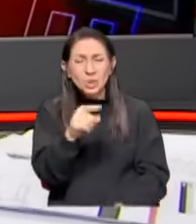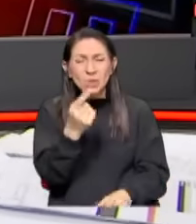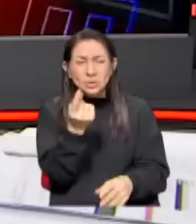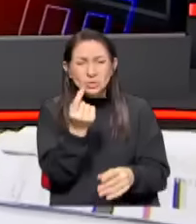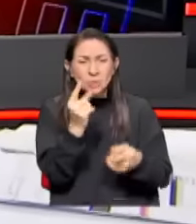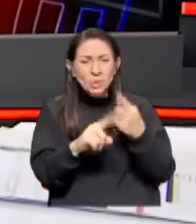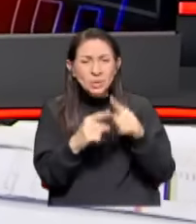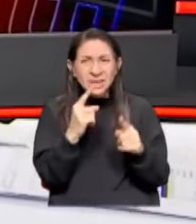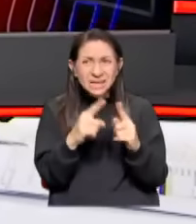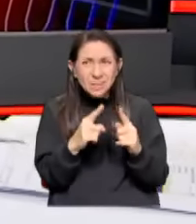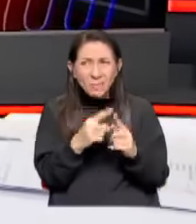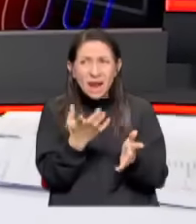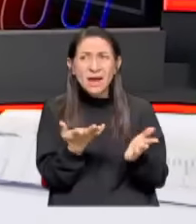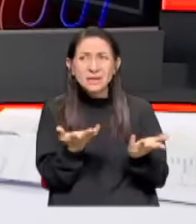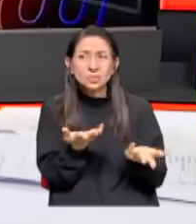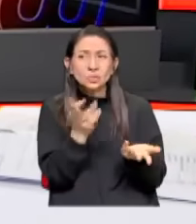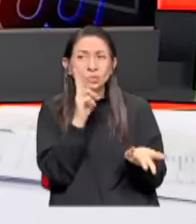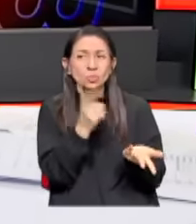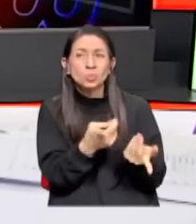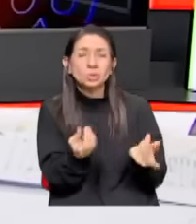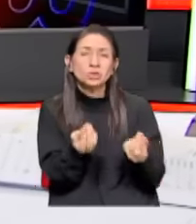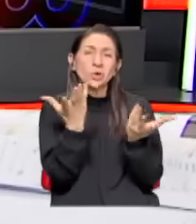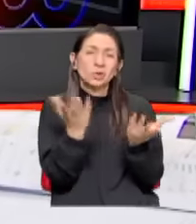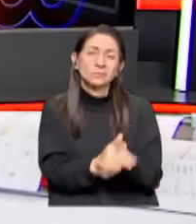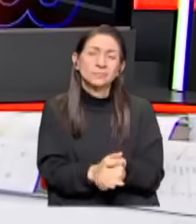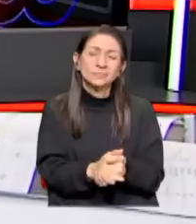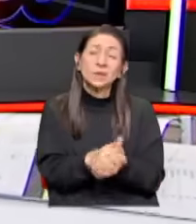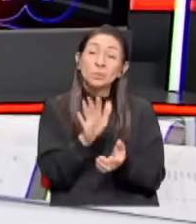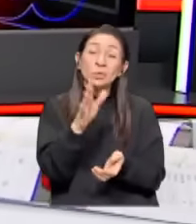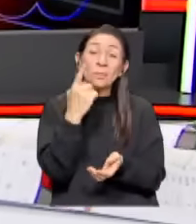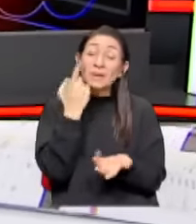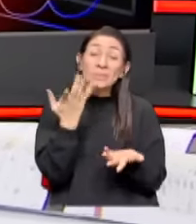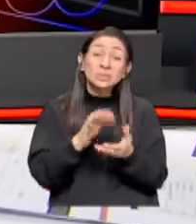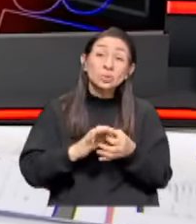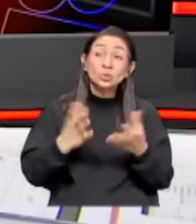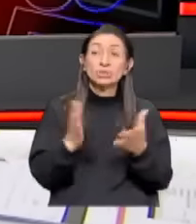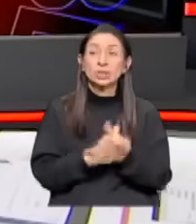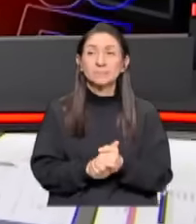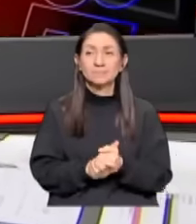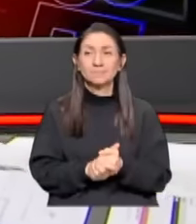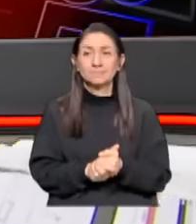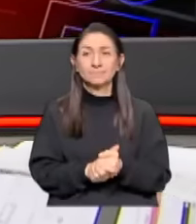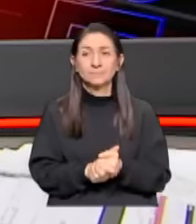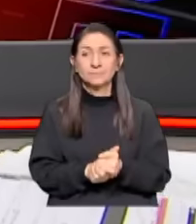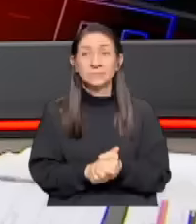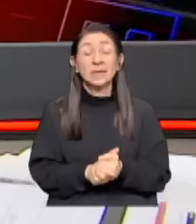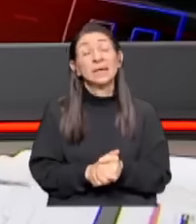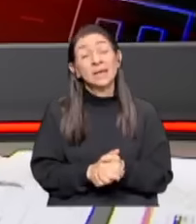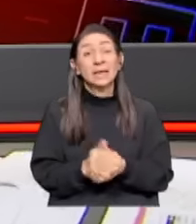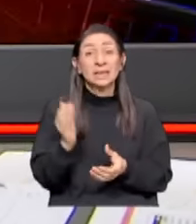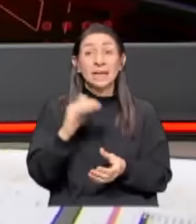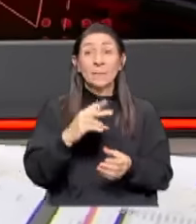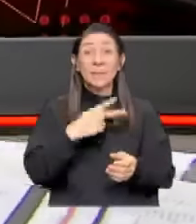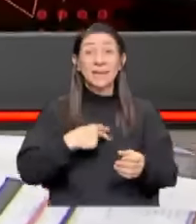siyasi hesaplar. İşte netice böyle oluyor. Durun bakalım nasıl düzelecek. Gelelim